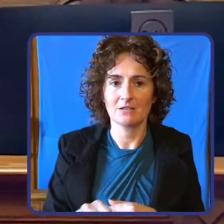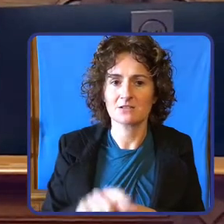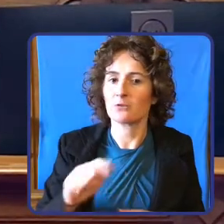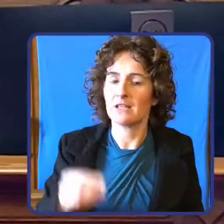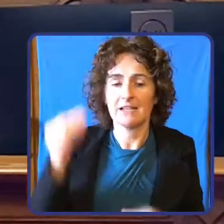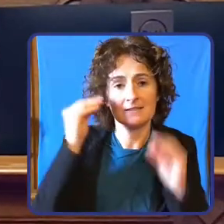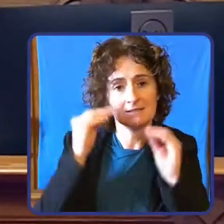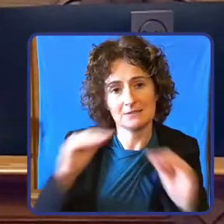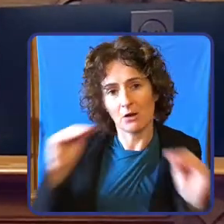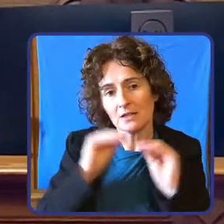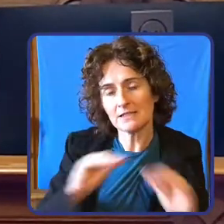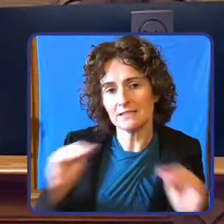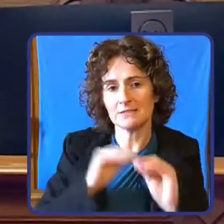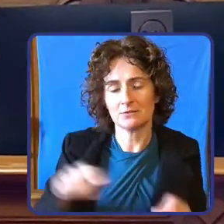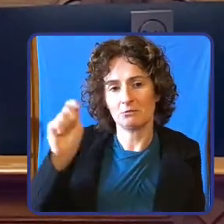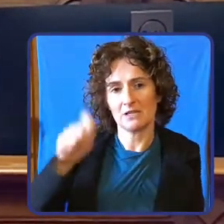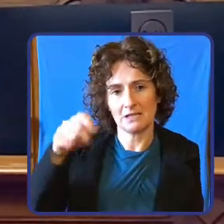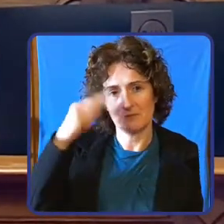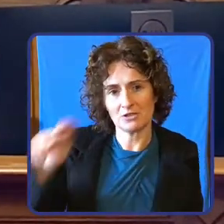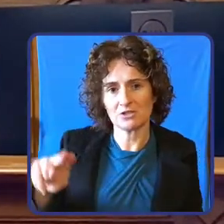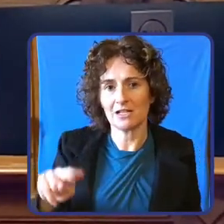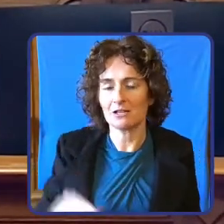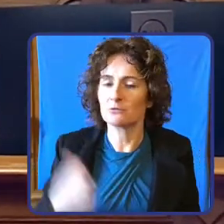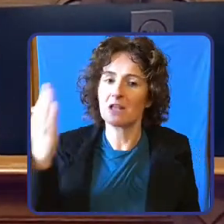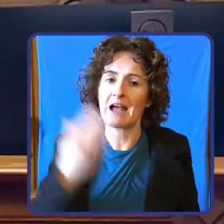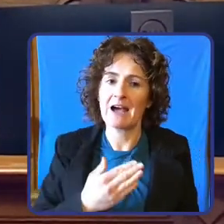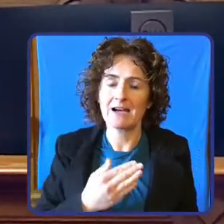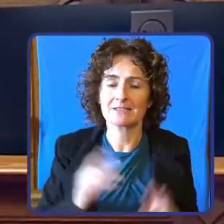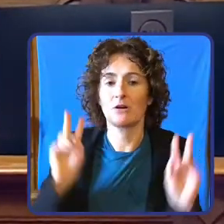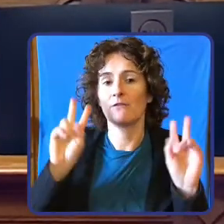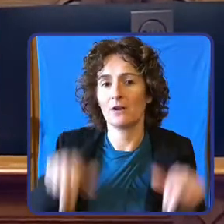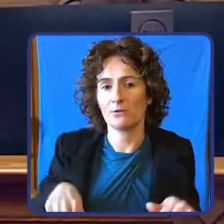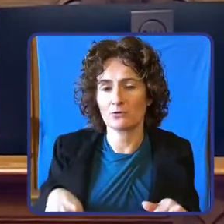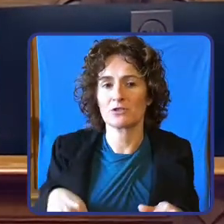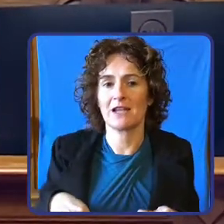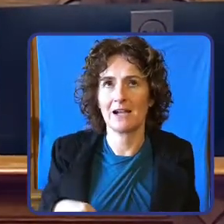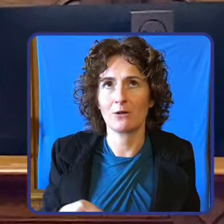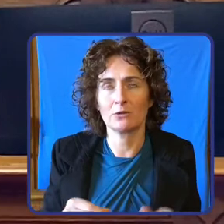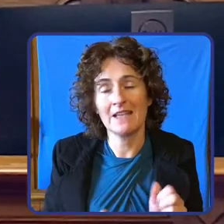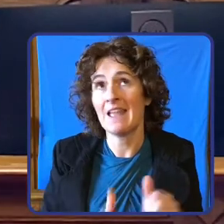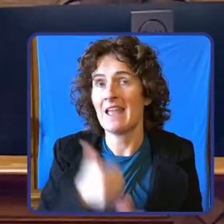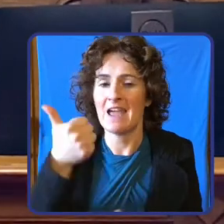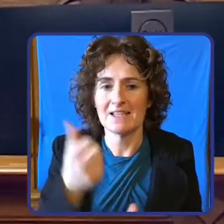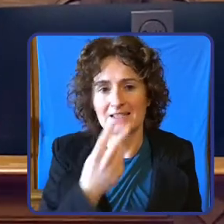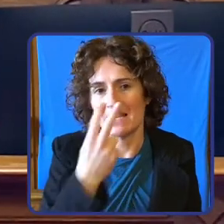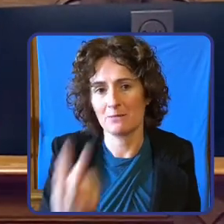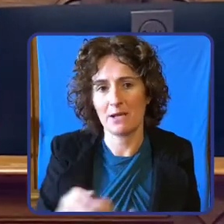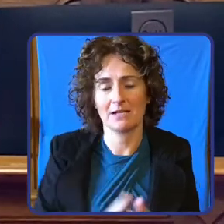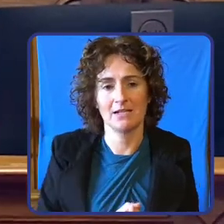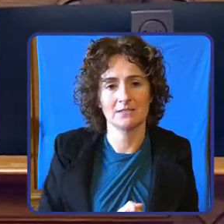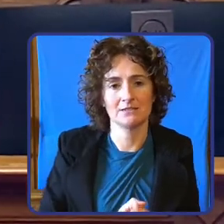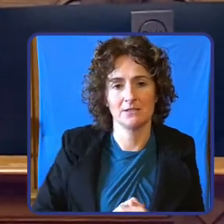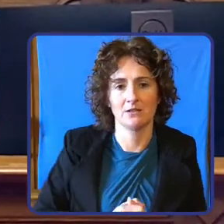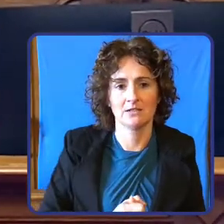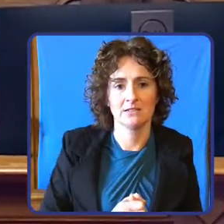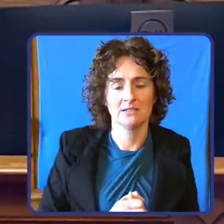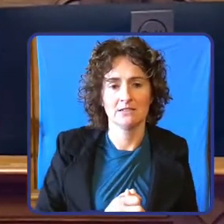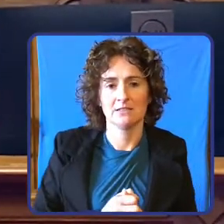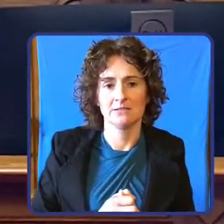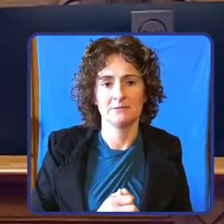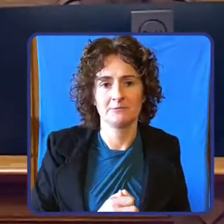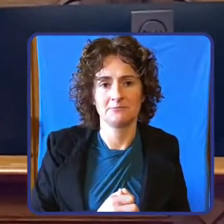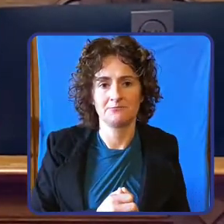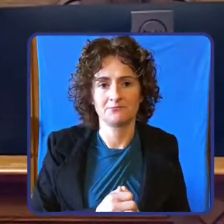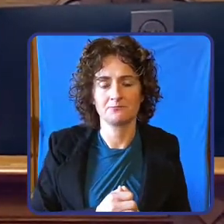urat, hát ha egyszer megérti, vagy látja a valóságot is. Nem adom fel a reményt. Jó, egyszer csak, hát ha, hogy mondjam, ő sem